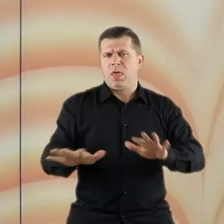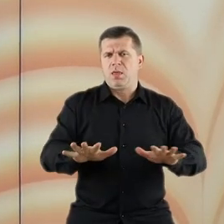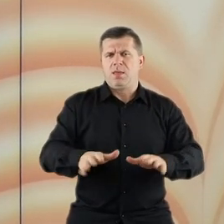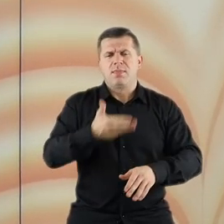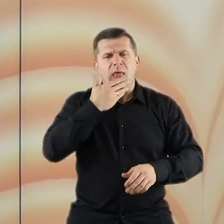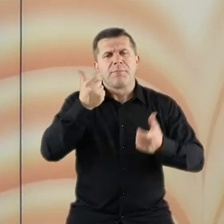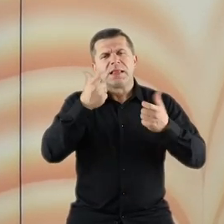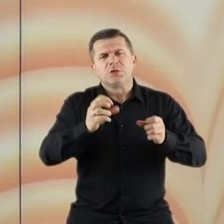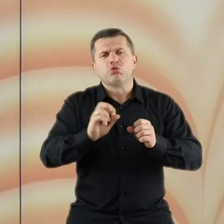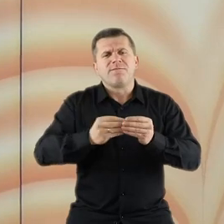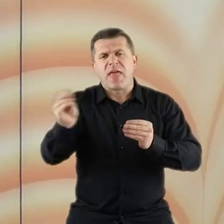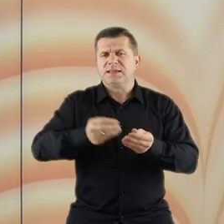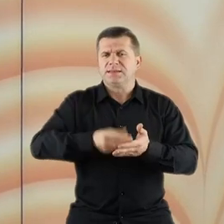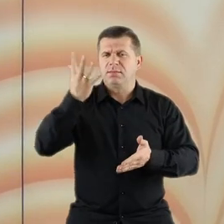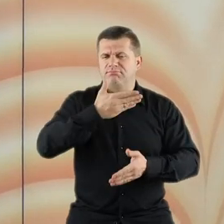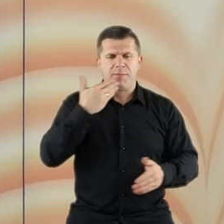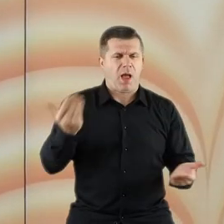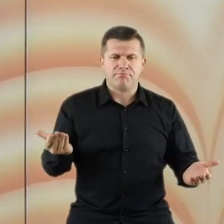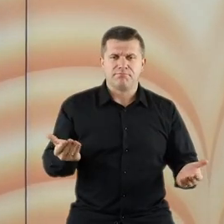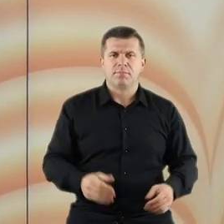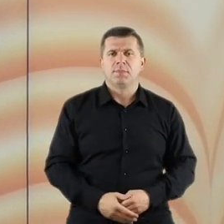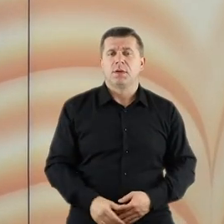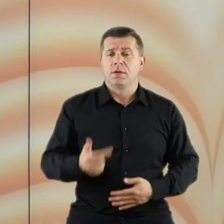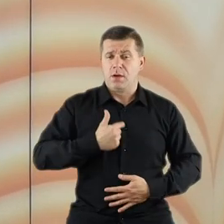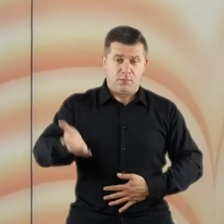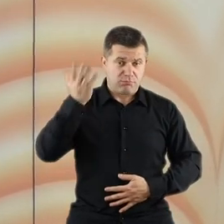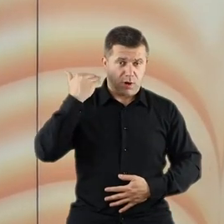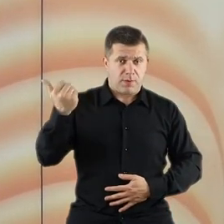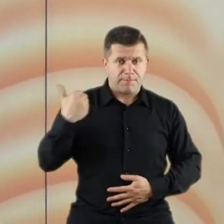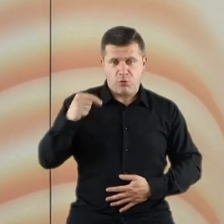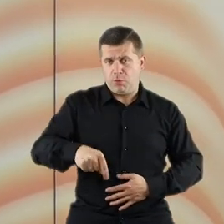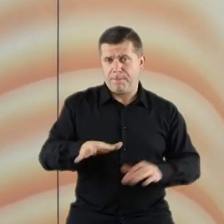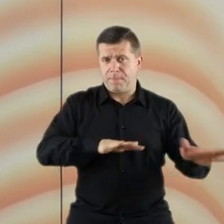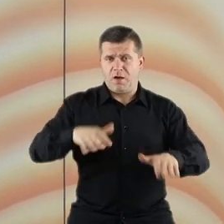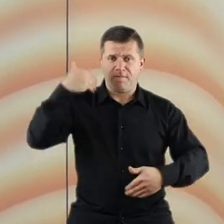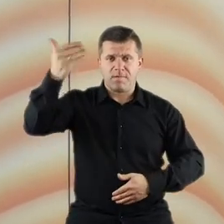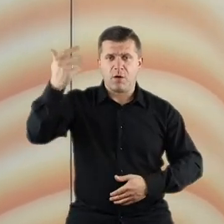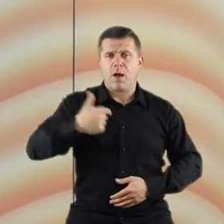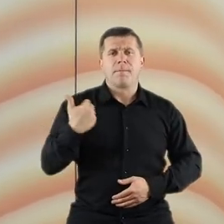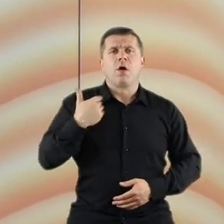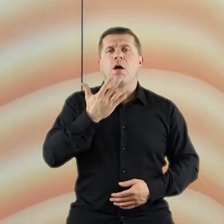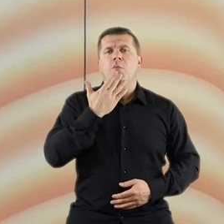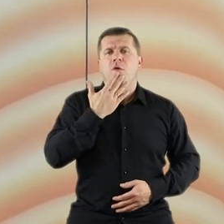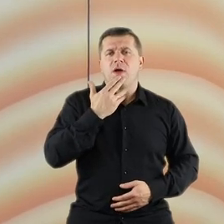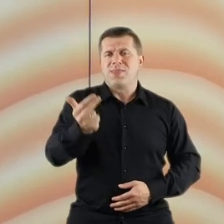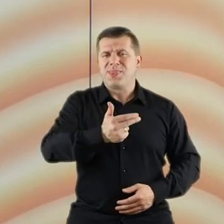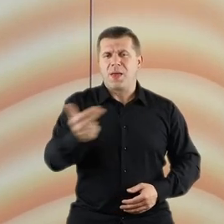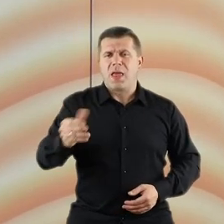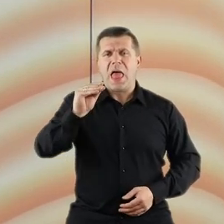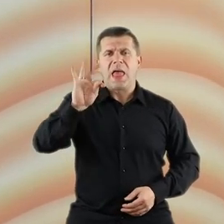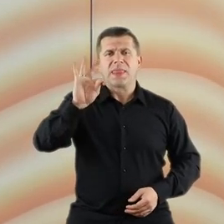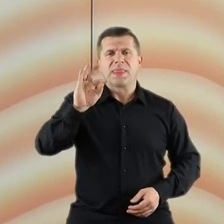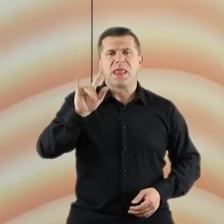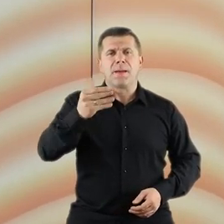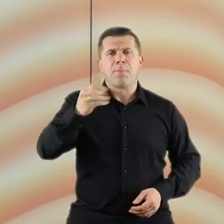nie ma nic cenniejszego ja poprzednio Kiedy miałam tutaj wykład mówiłam na